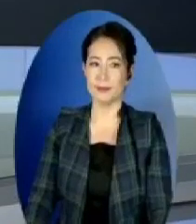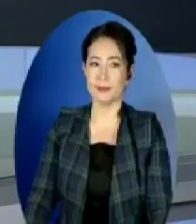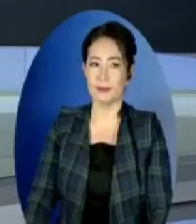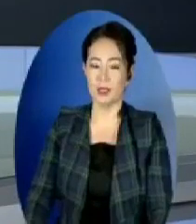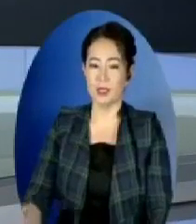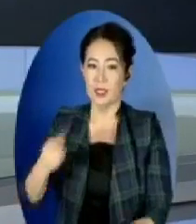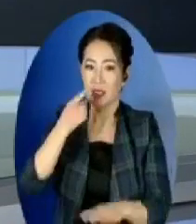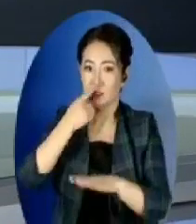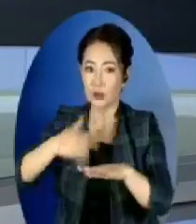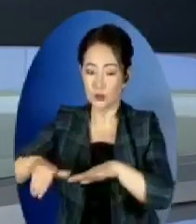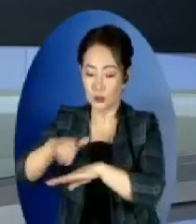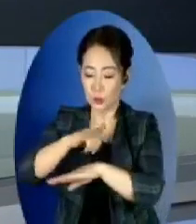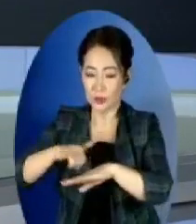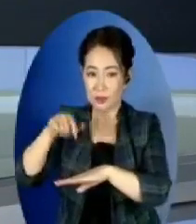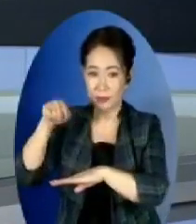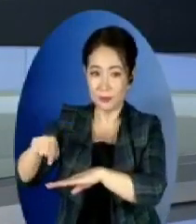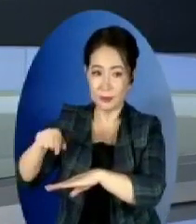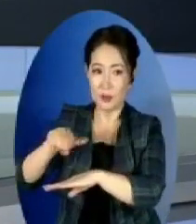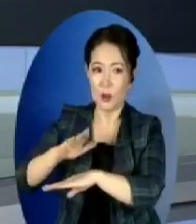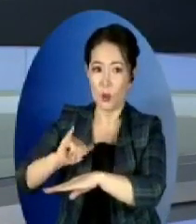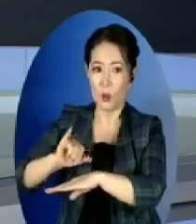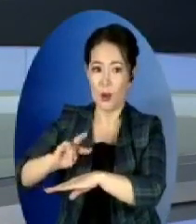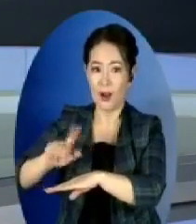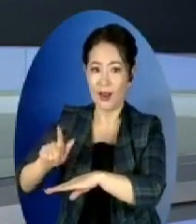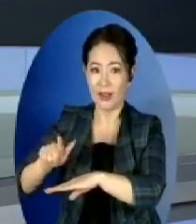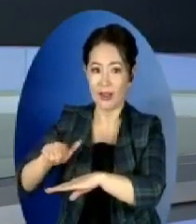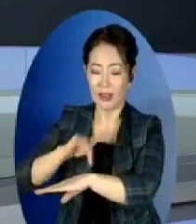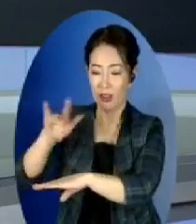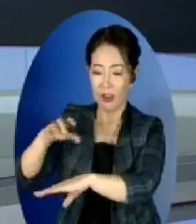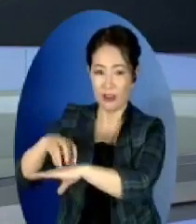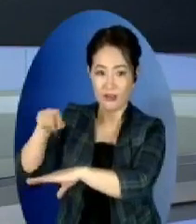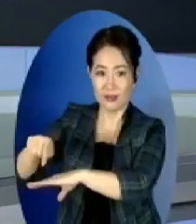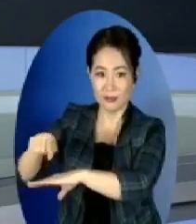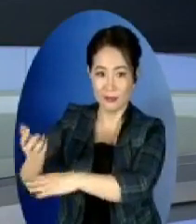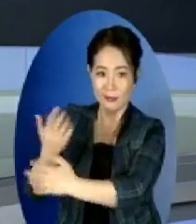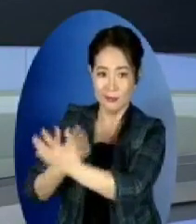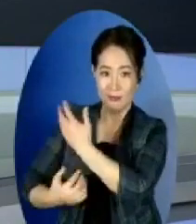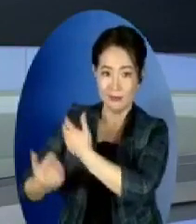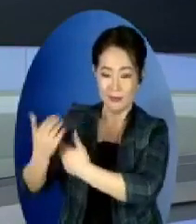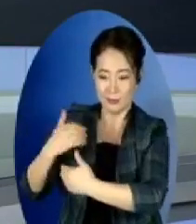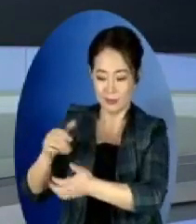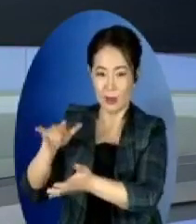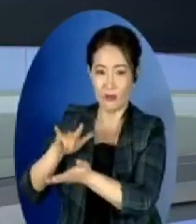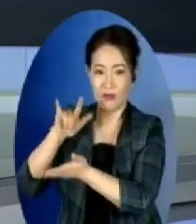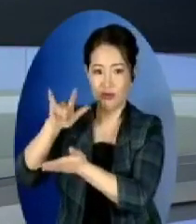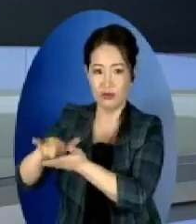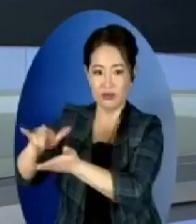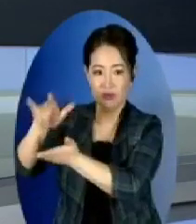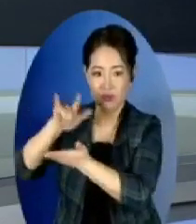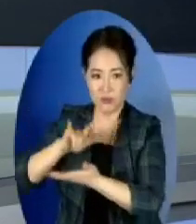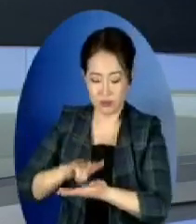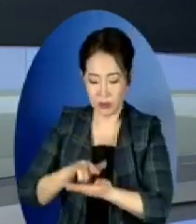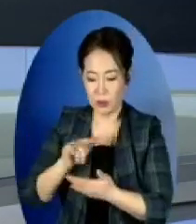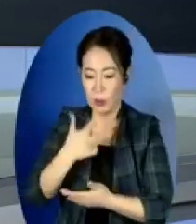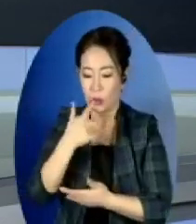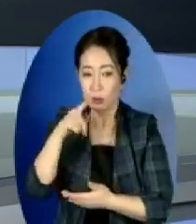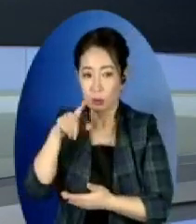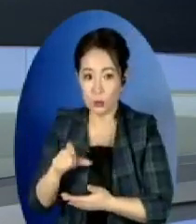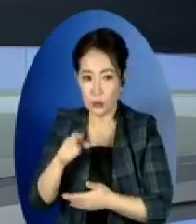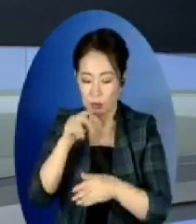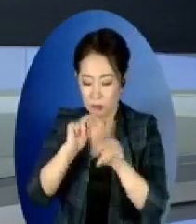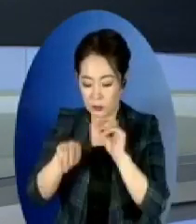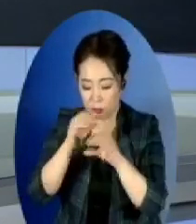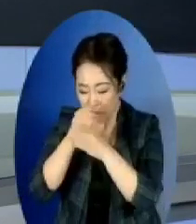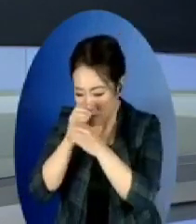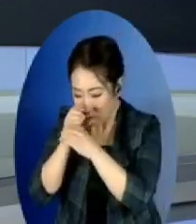Бүгд Найрамдах хятад улсын Ухаан хотоос ирсэн 31 оюутны давтан шинжилгээний хариу сөрөг гарсан учраас өнөөдөр оюутнууд эмнэлгээс гарлаа.